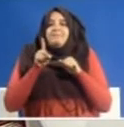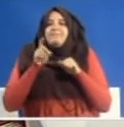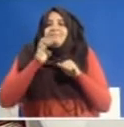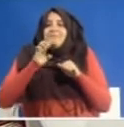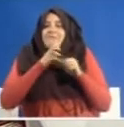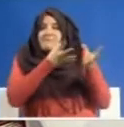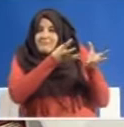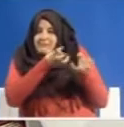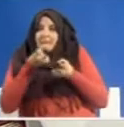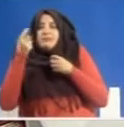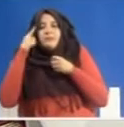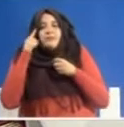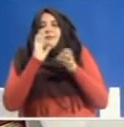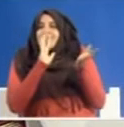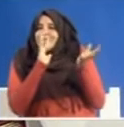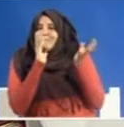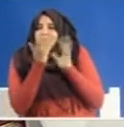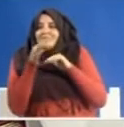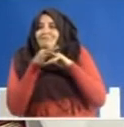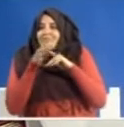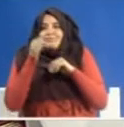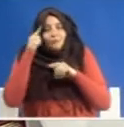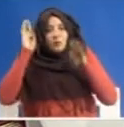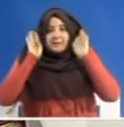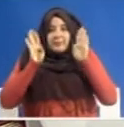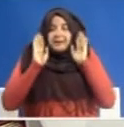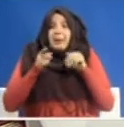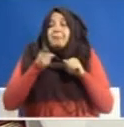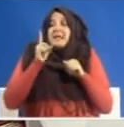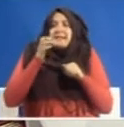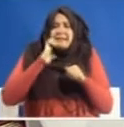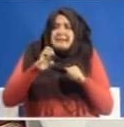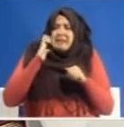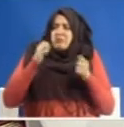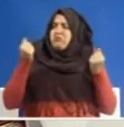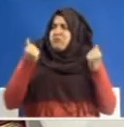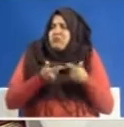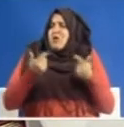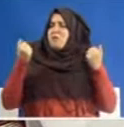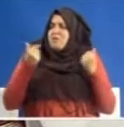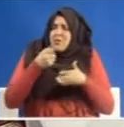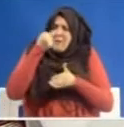يا ربي ينظر إلى النيات إليك الله أكبر تكفي وإلا إلى